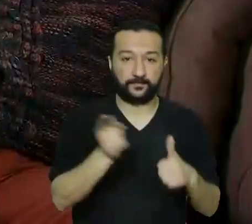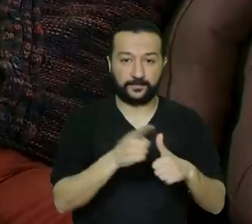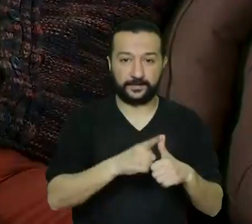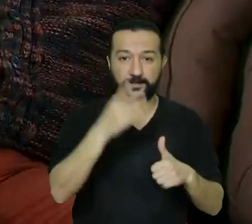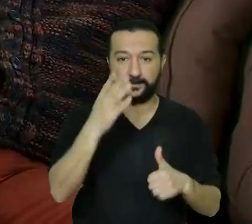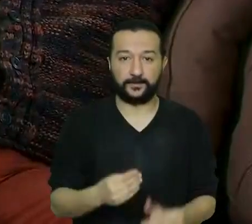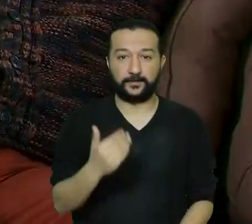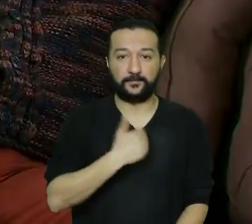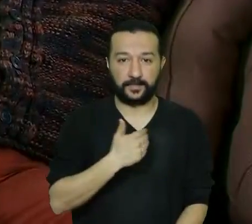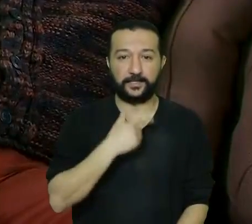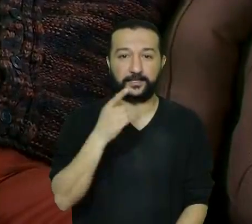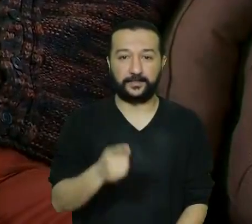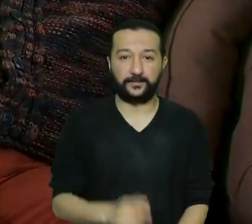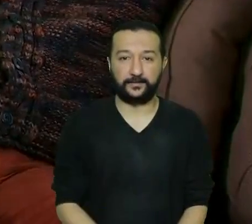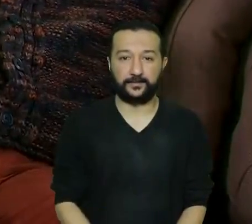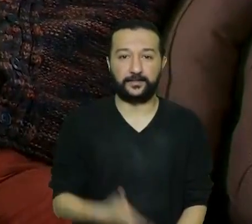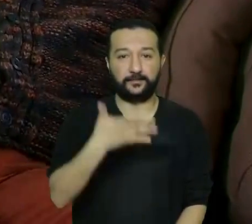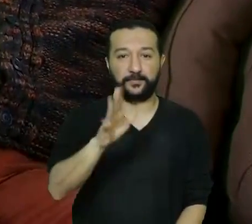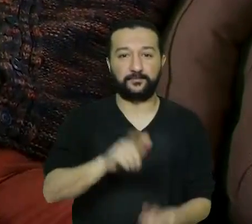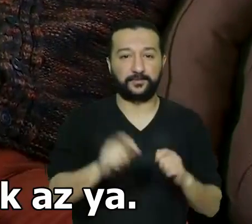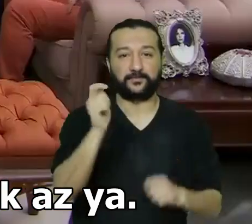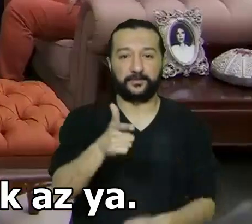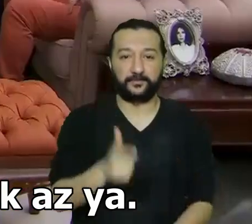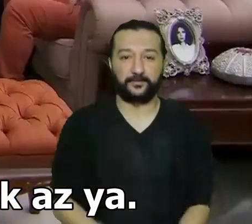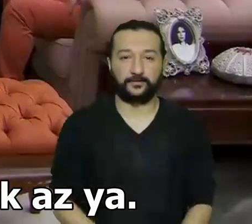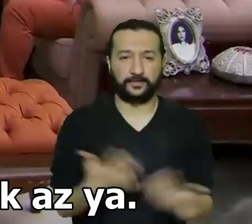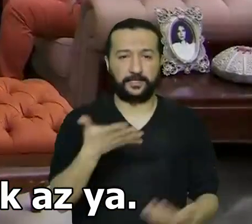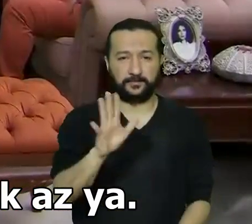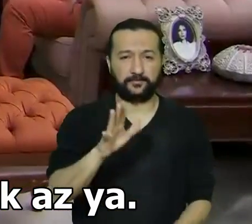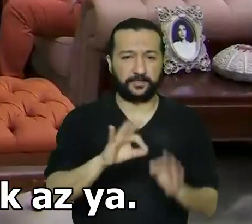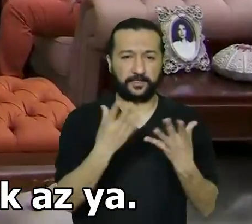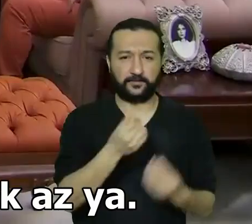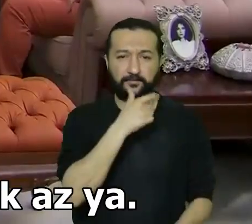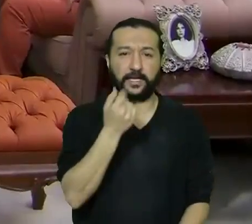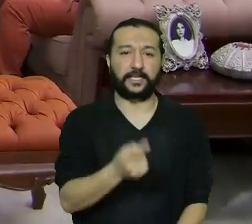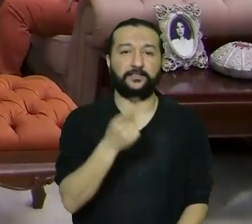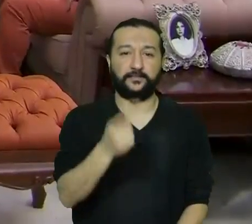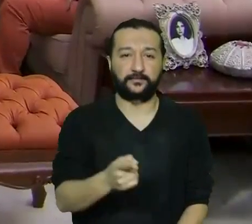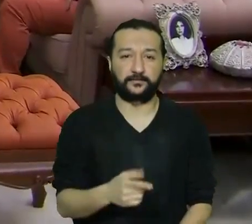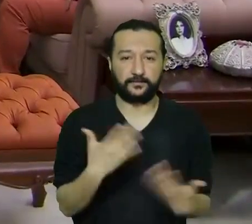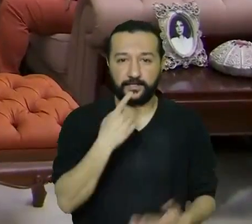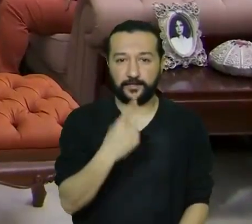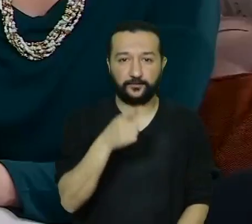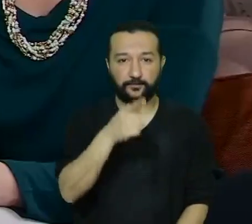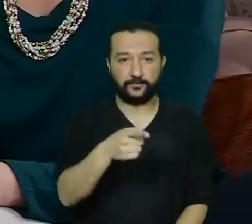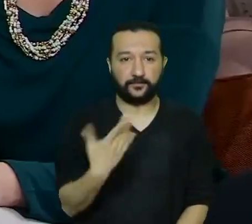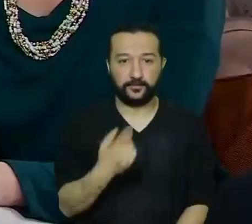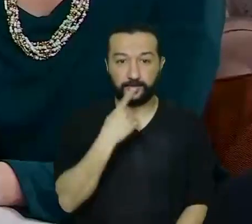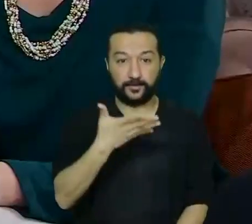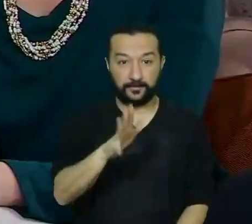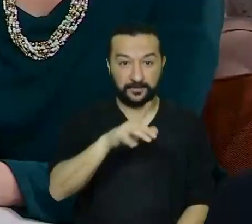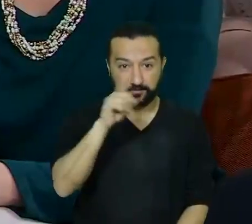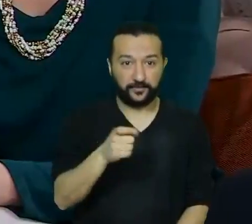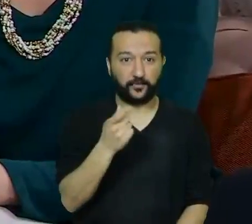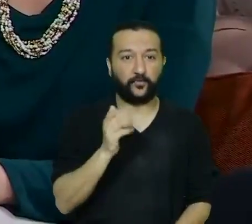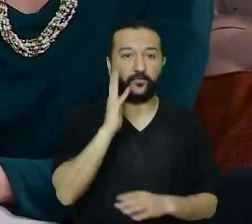Birinci gelene benden 5.000 lira. He? Aa 5.000 ne babuşkucuğum çok az ya. Ne diyorsun sen ya?